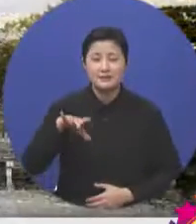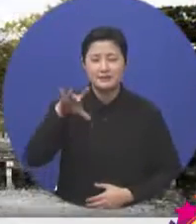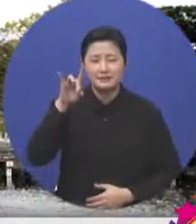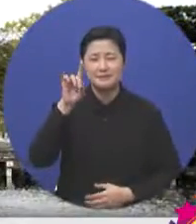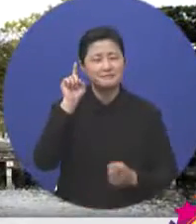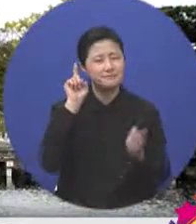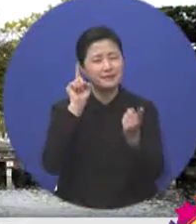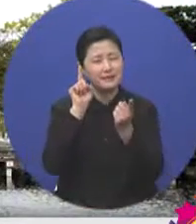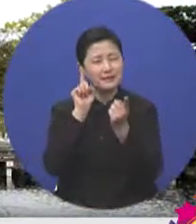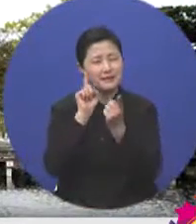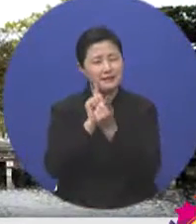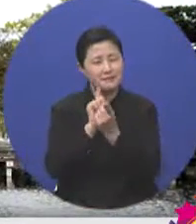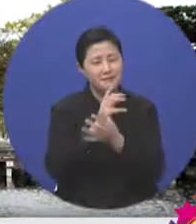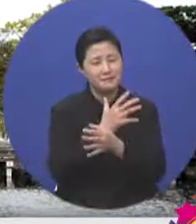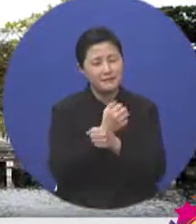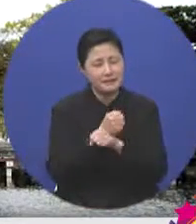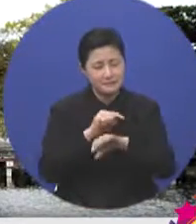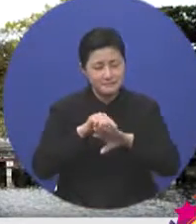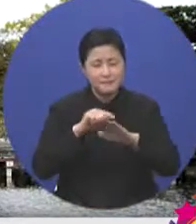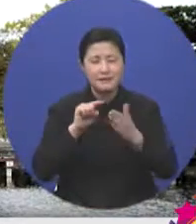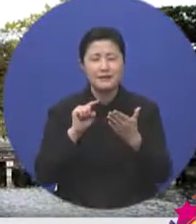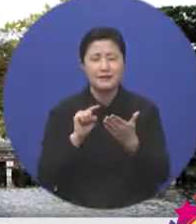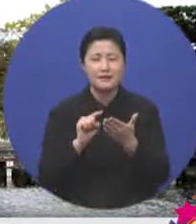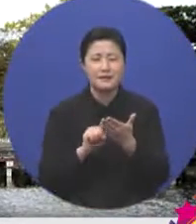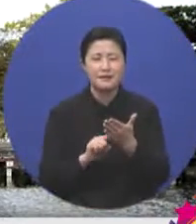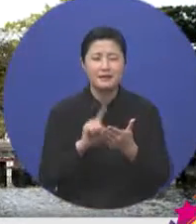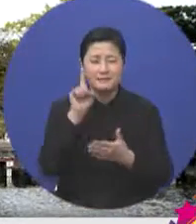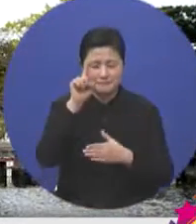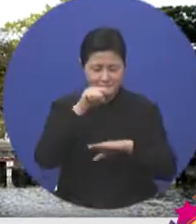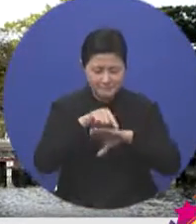처음 만난 맺은 마음